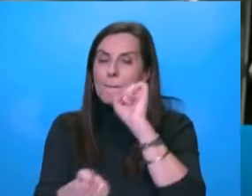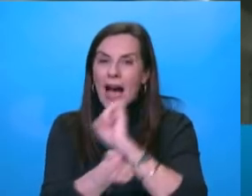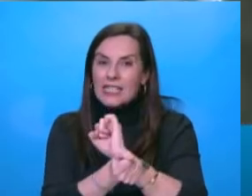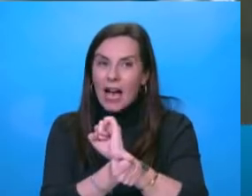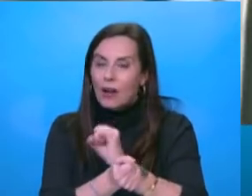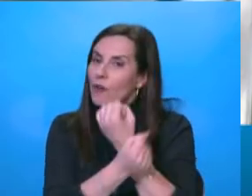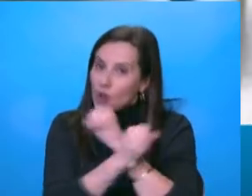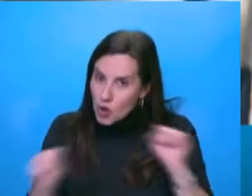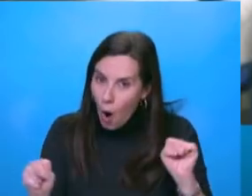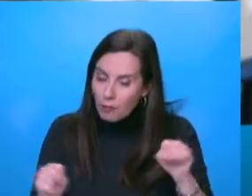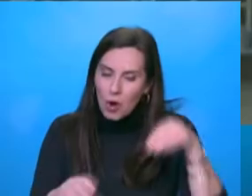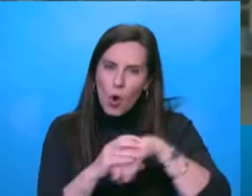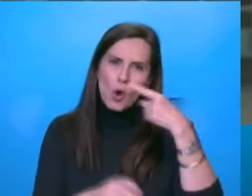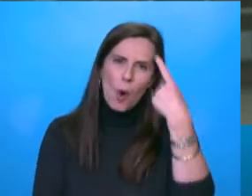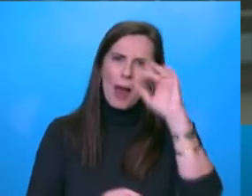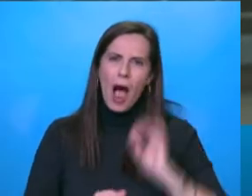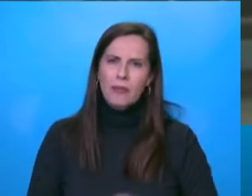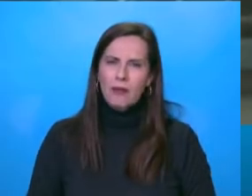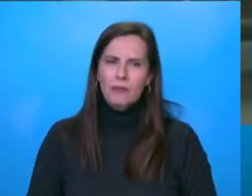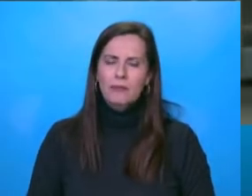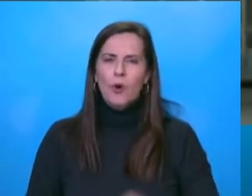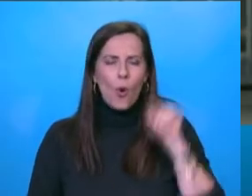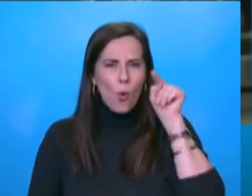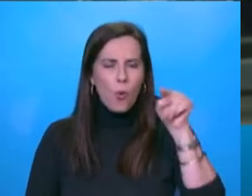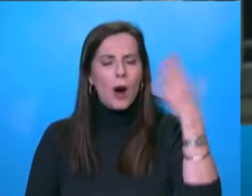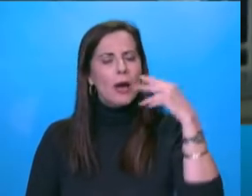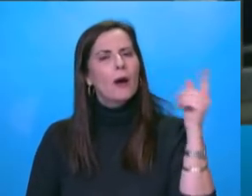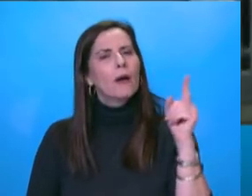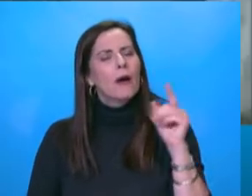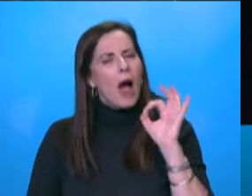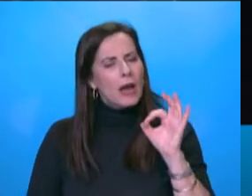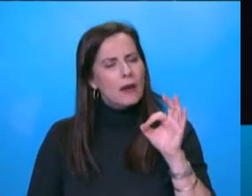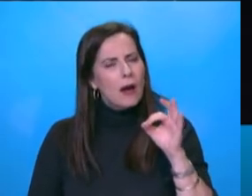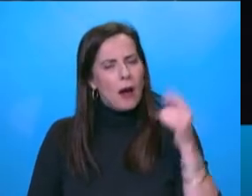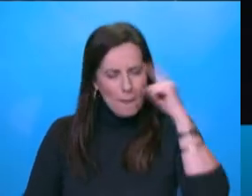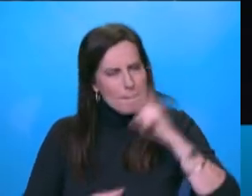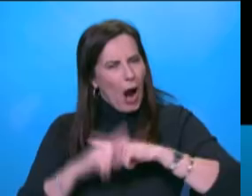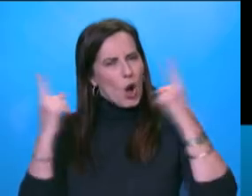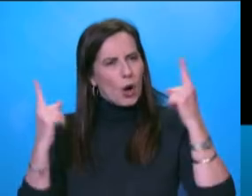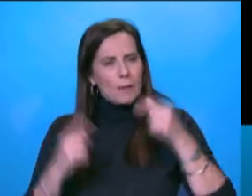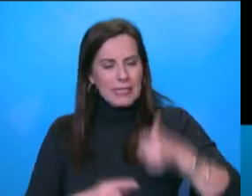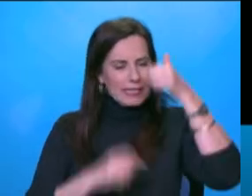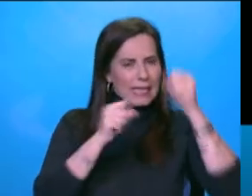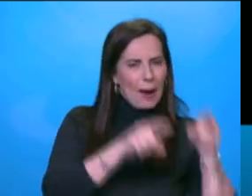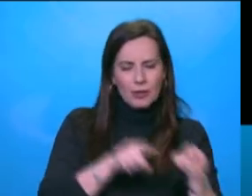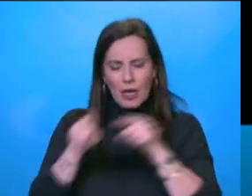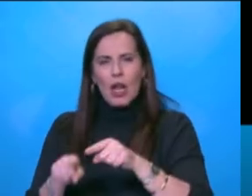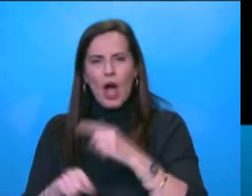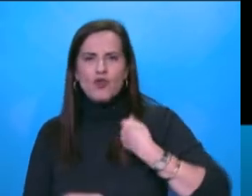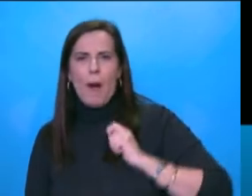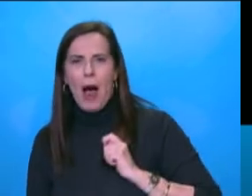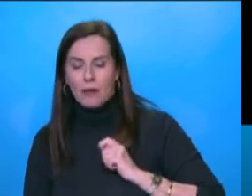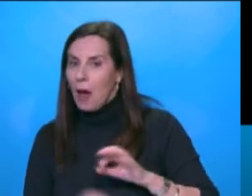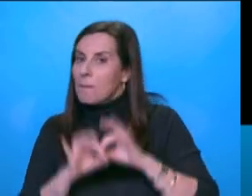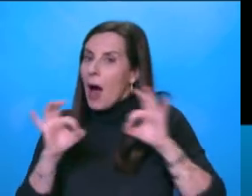ושוחרר תוך יום אחד. בן דוד עמד השבוע במרכזה של מחלוקת חריגה בין שר הביטחון לשבק. תחילת